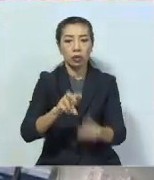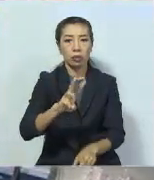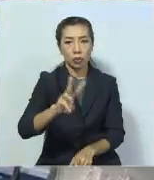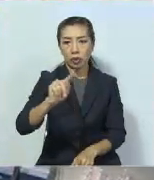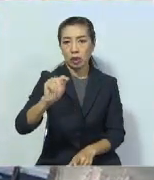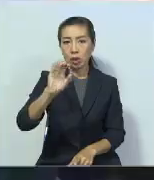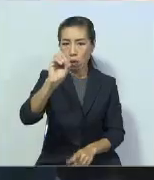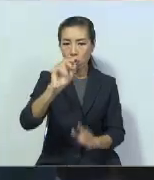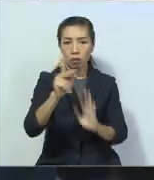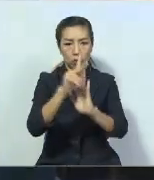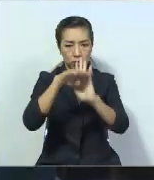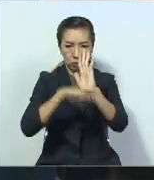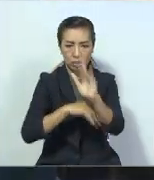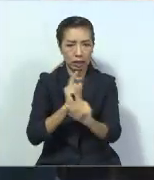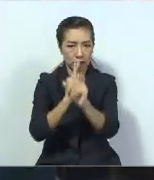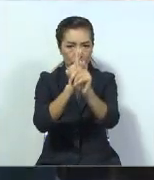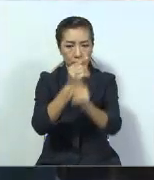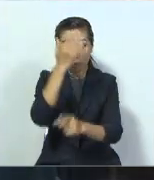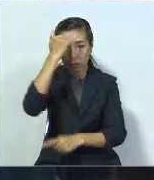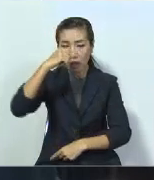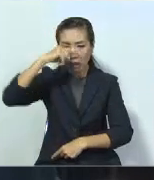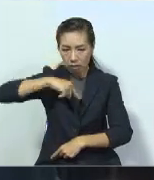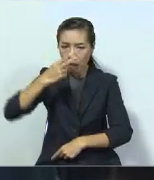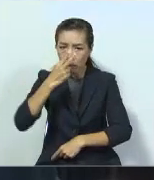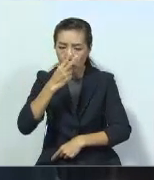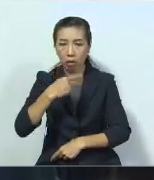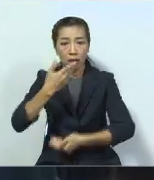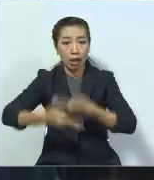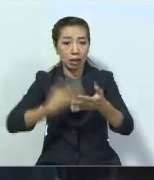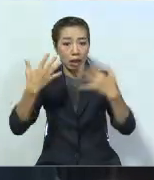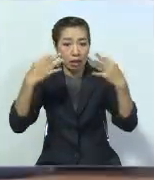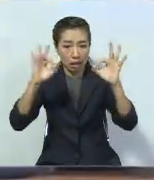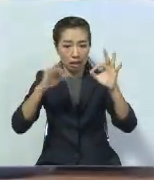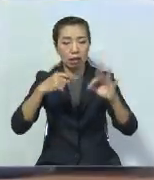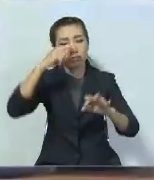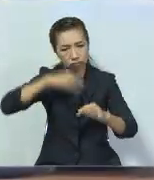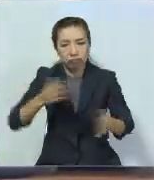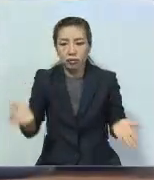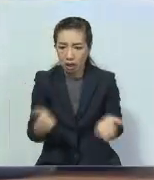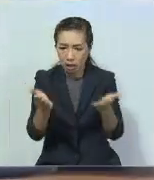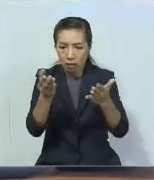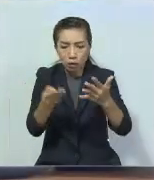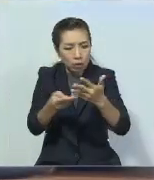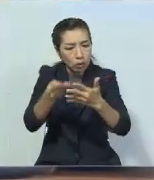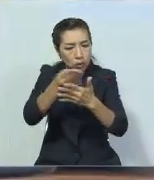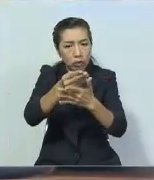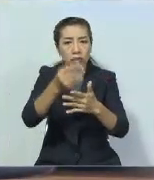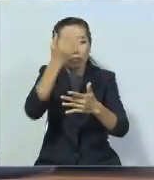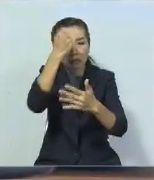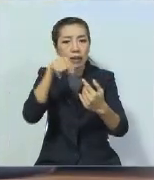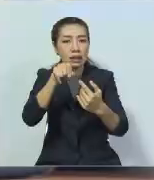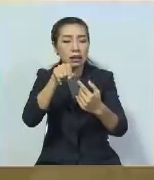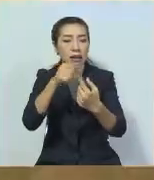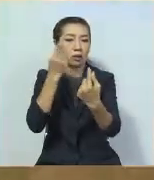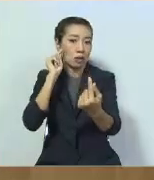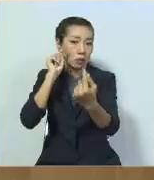า WTO ซึ่งไทยสนับสนุนนโยบายการค้าเสรีอย่างต่อเนื่องในทุกระดับเพื่อเป็นหนทางน